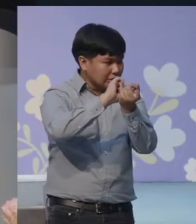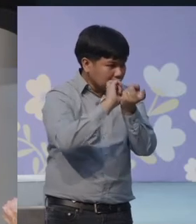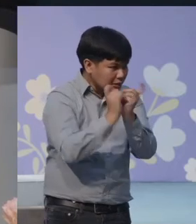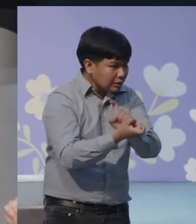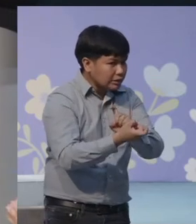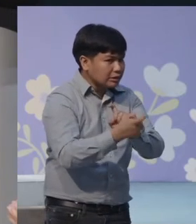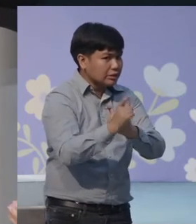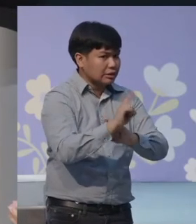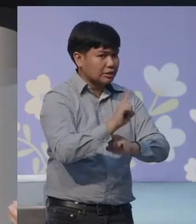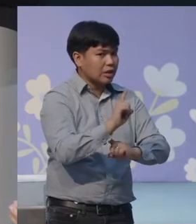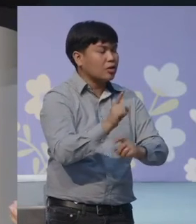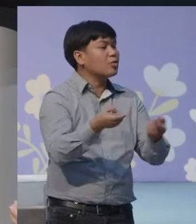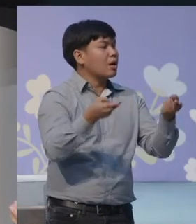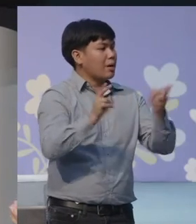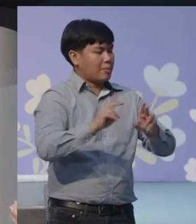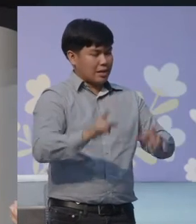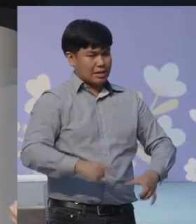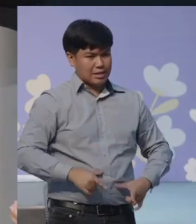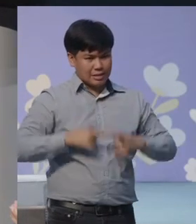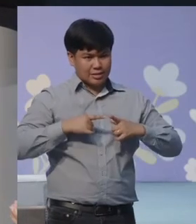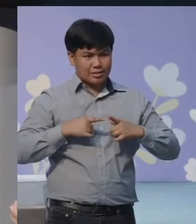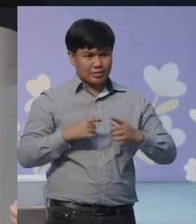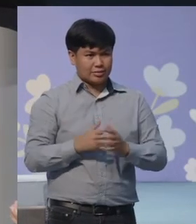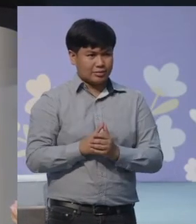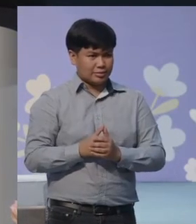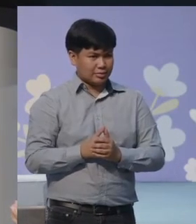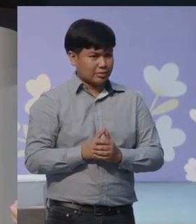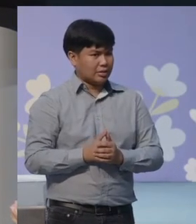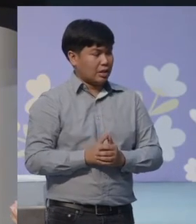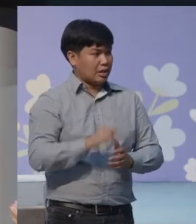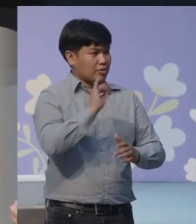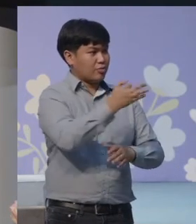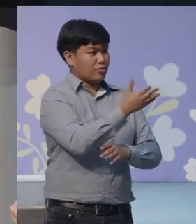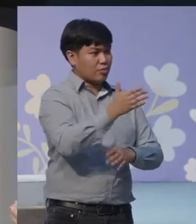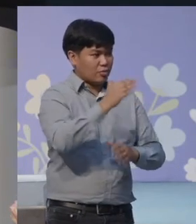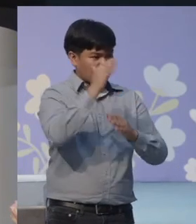kailangang baliktarin. Nawawala na ba kayo ng pag-asa